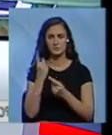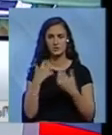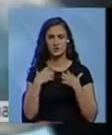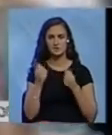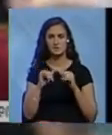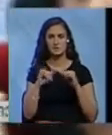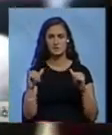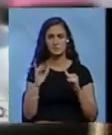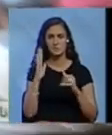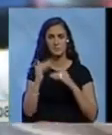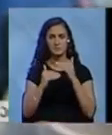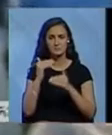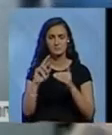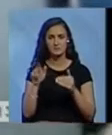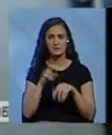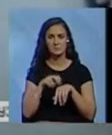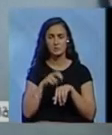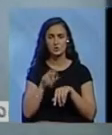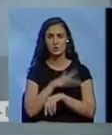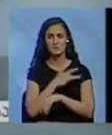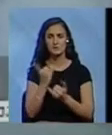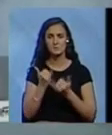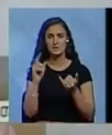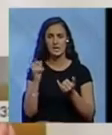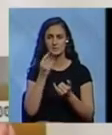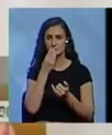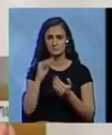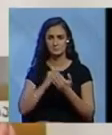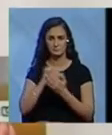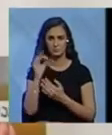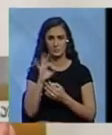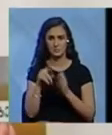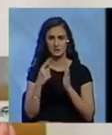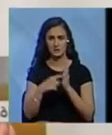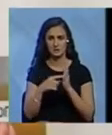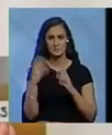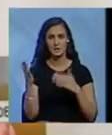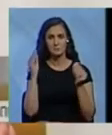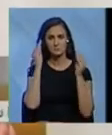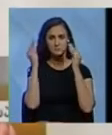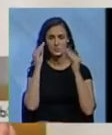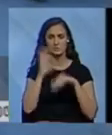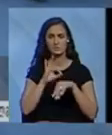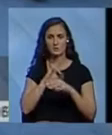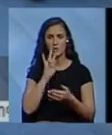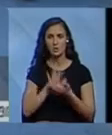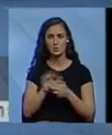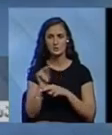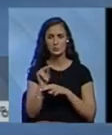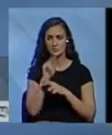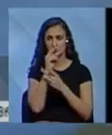ჯანდაცვის განვითარების პერსპექტივებსა და სამედიცინო სერვისების ხარისხის გაუმჯობესების საკითხებს. მხარებმა განიხილეს ქრონიკული დაავადების